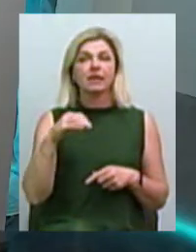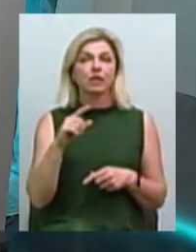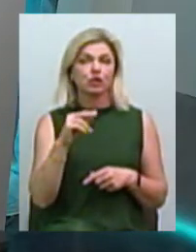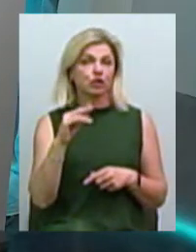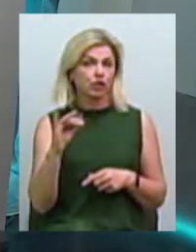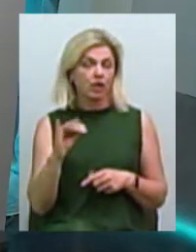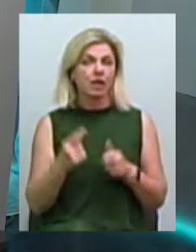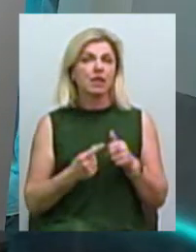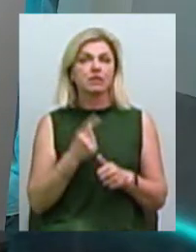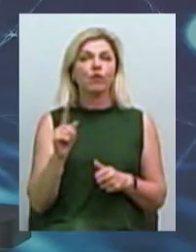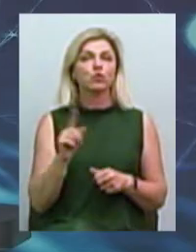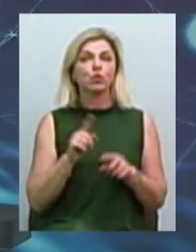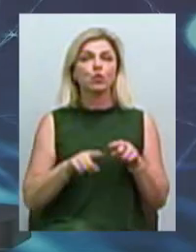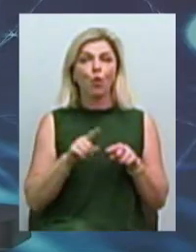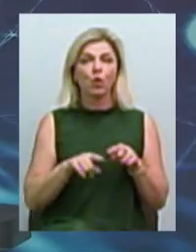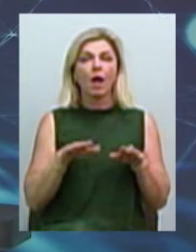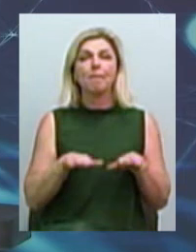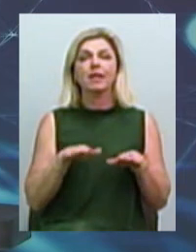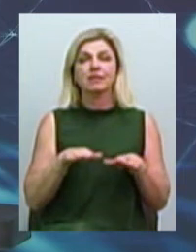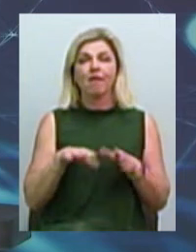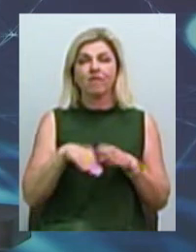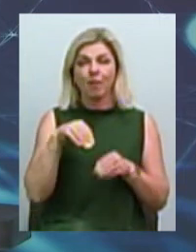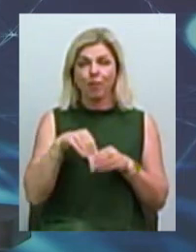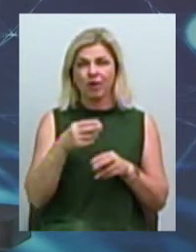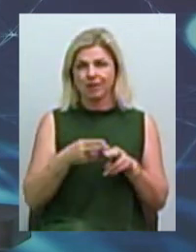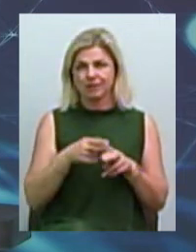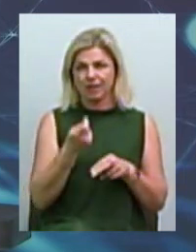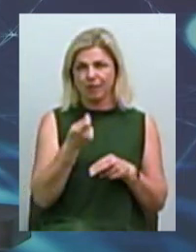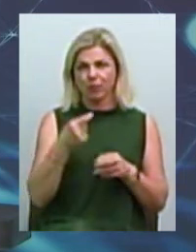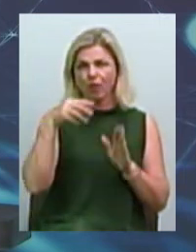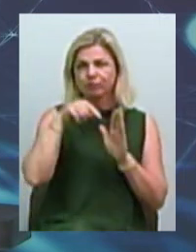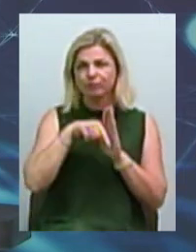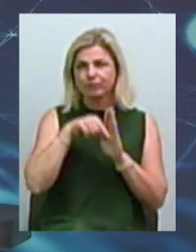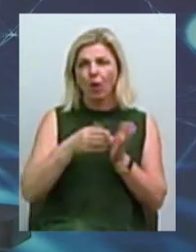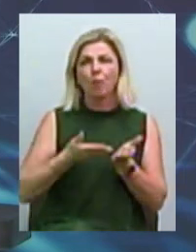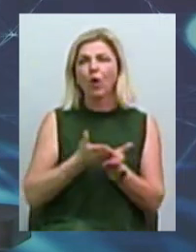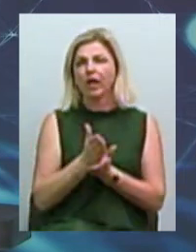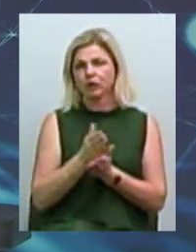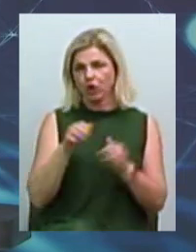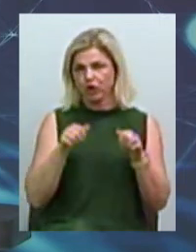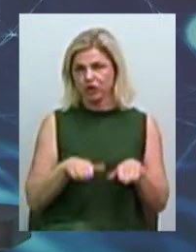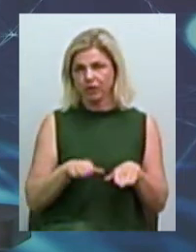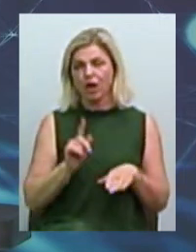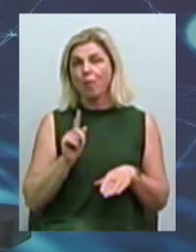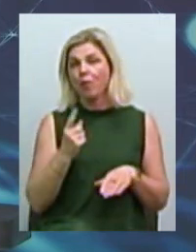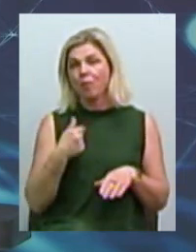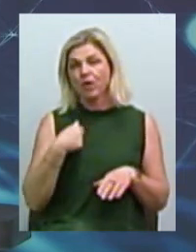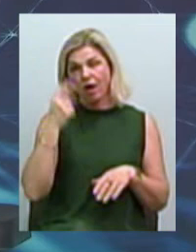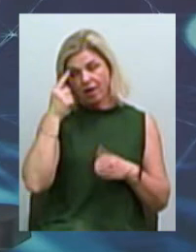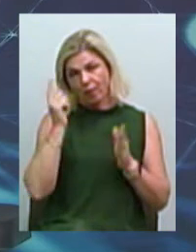вибори, ну, мабуть, це трошки заполітизоване рішення обласної ради, оскільки я впевнений, що